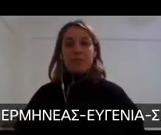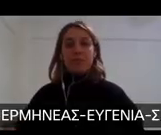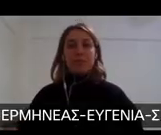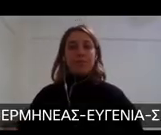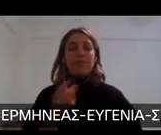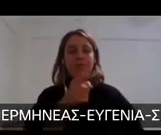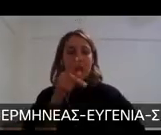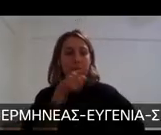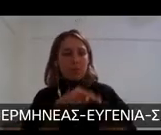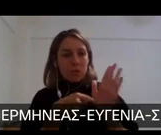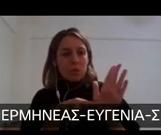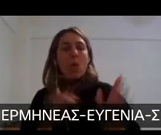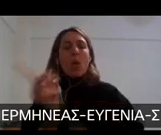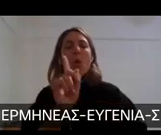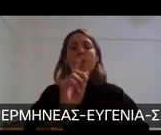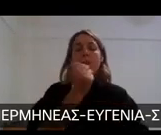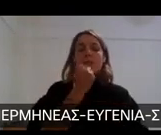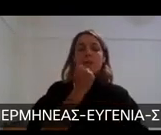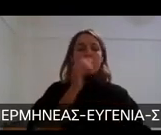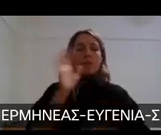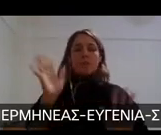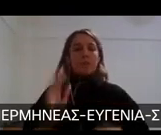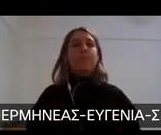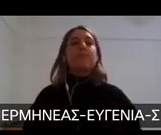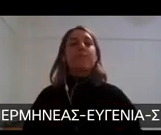Όχι, δεν είναι αυτό. Λάθος.